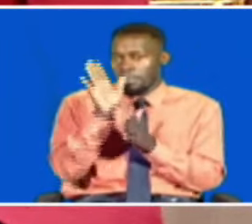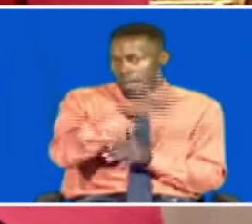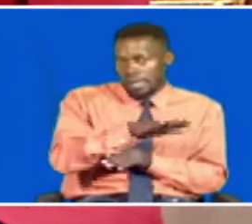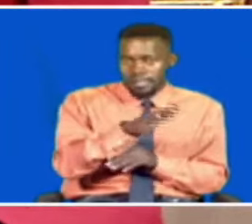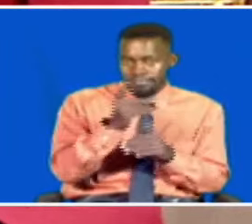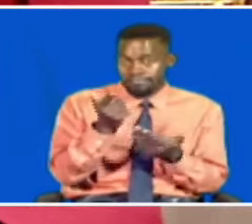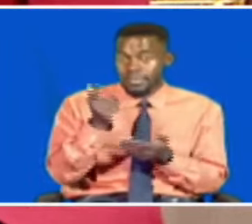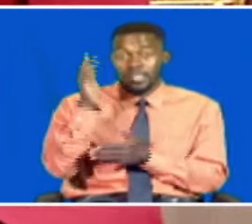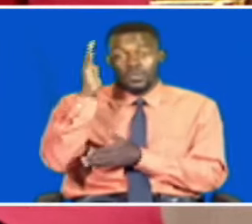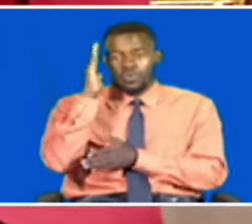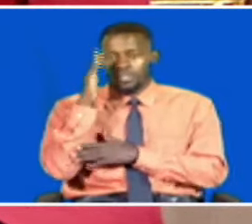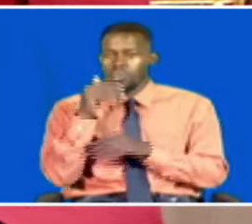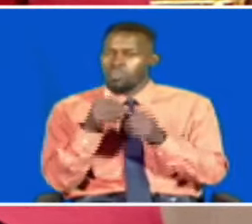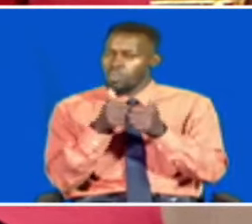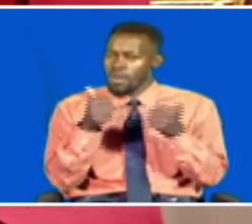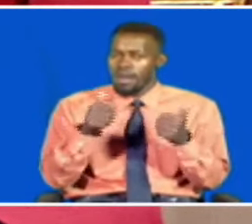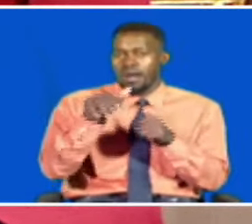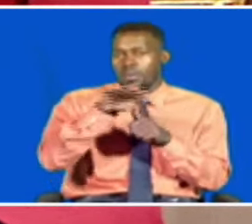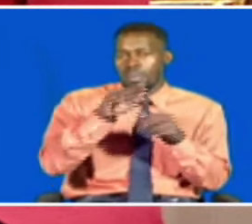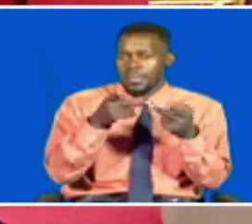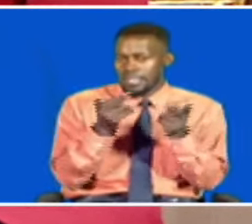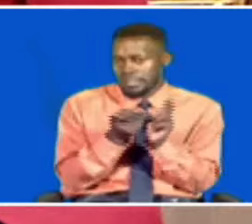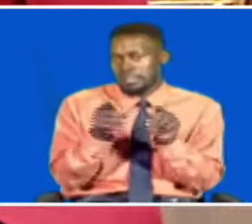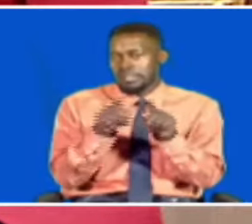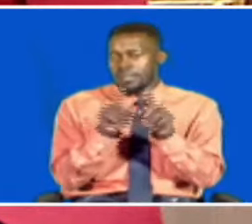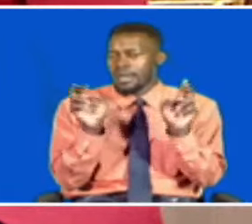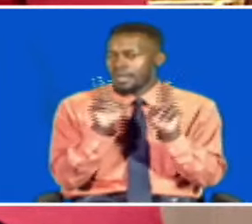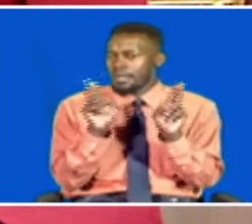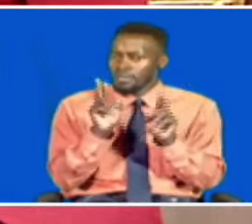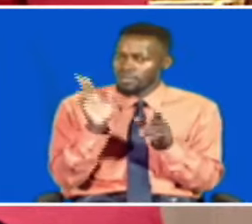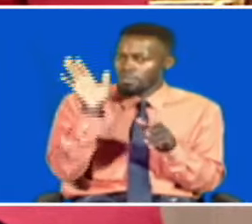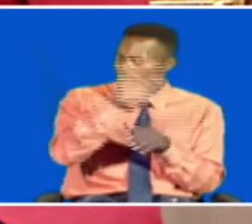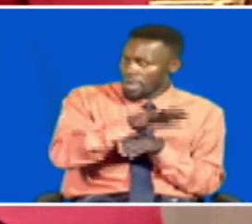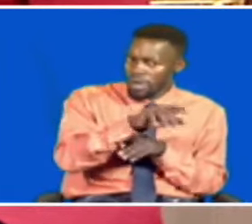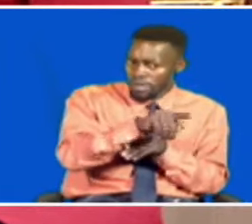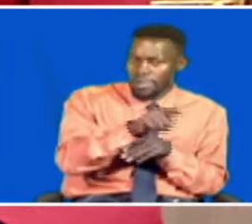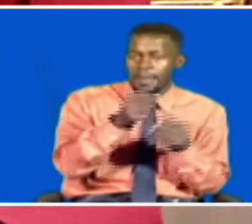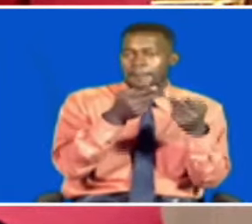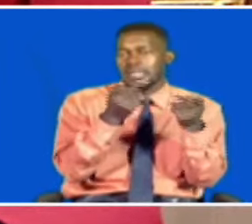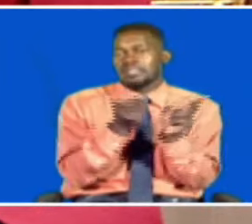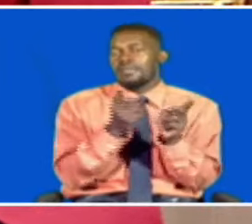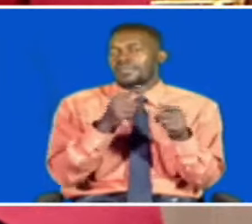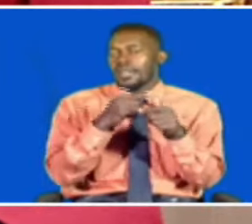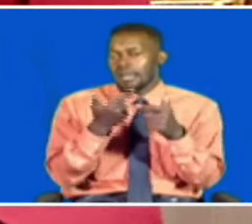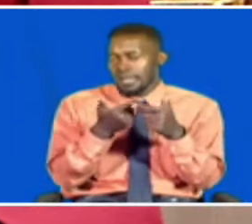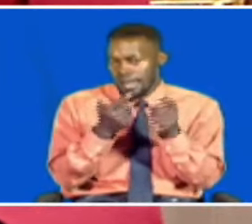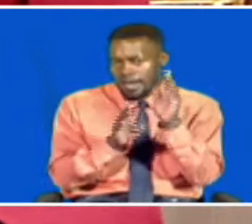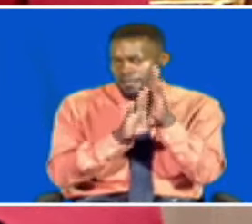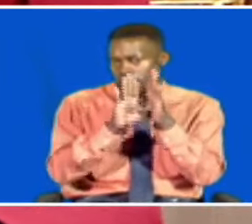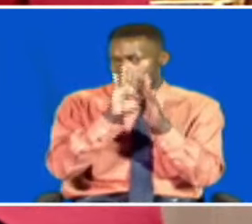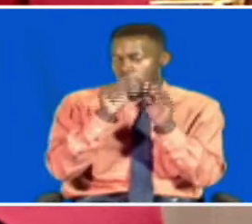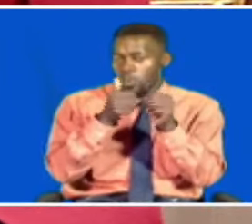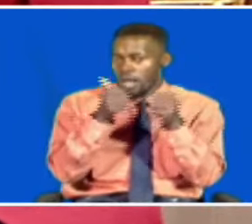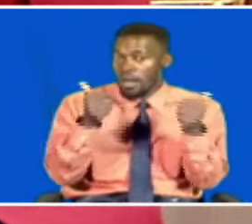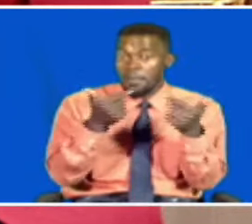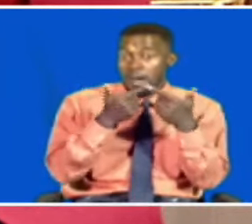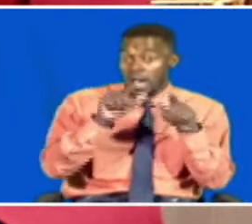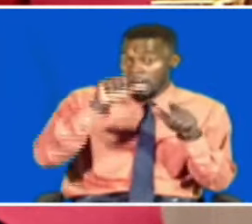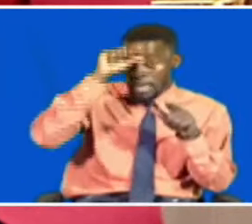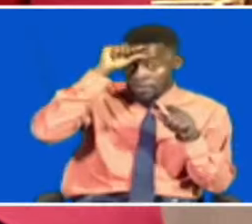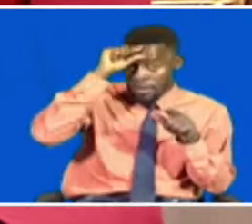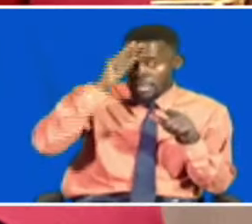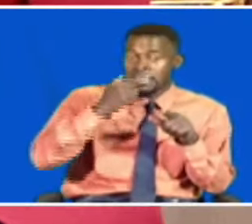umerejelea katika eneo hilo na wako tayari kurejea katika makazi yao ya awali ili kujiendeleza, ila chapisho hilo la